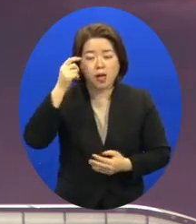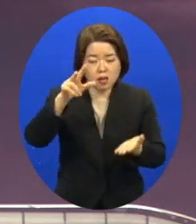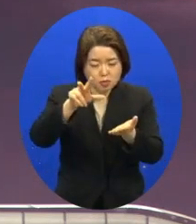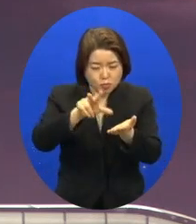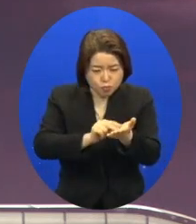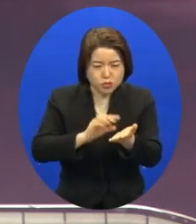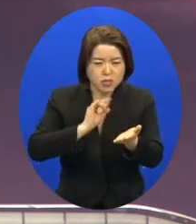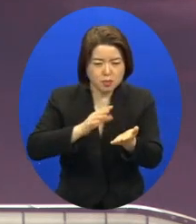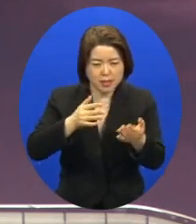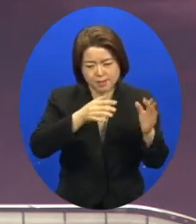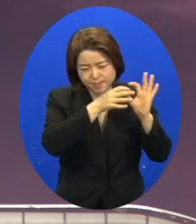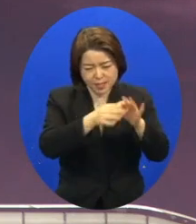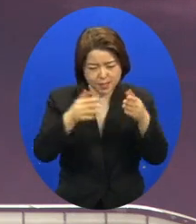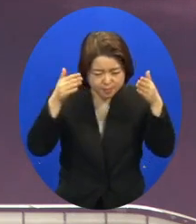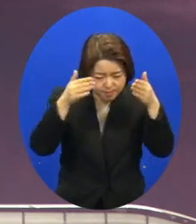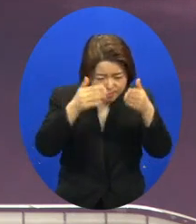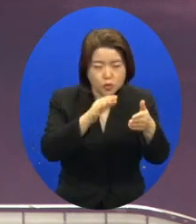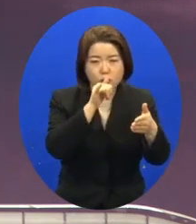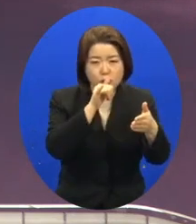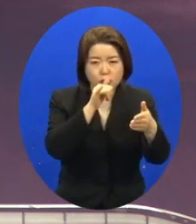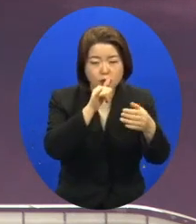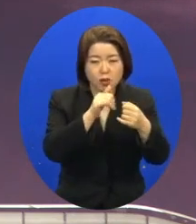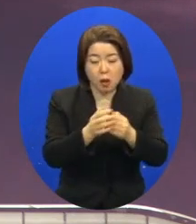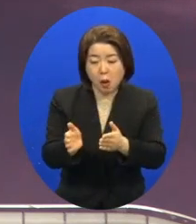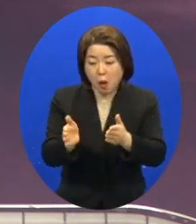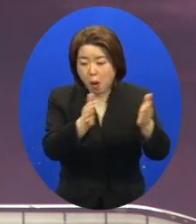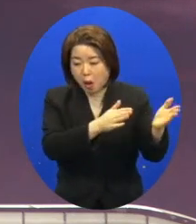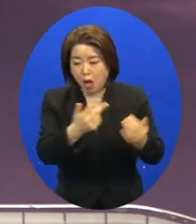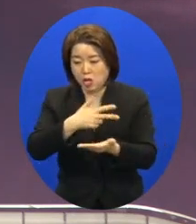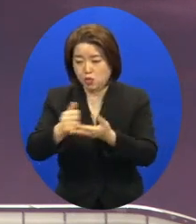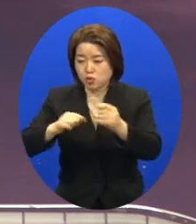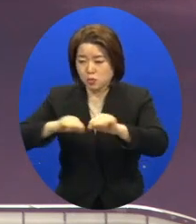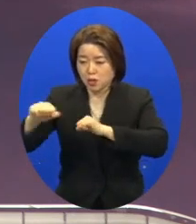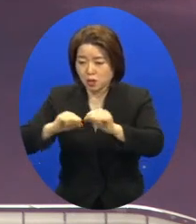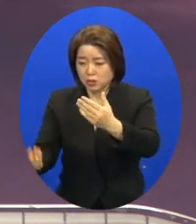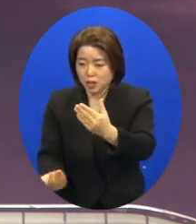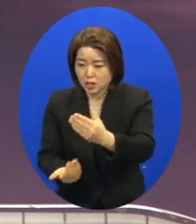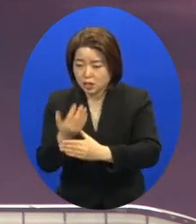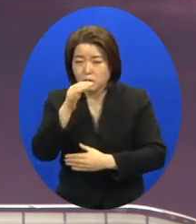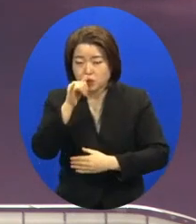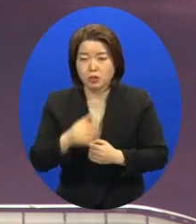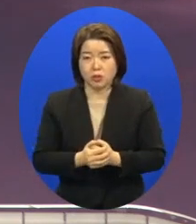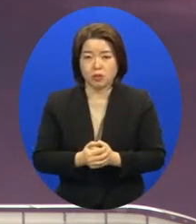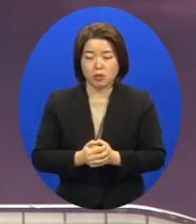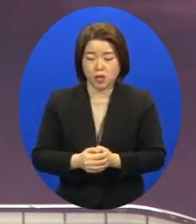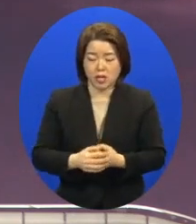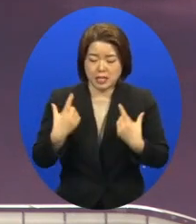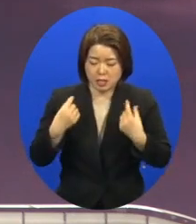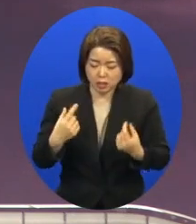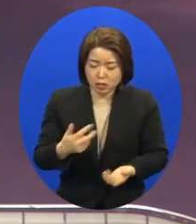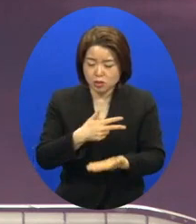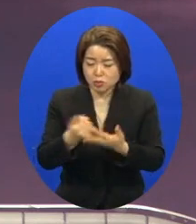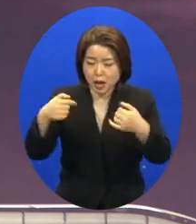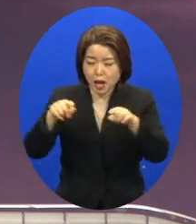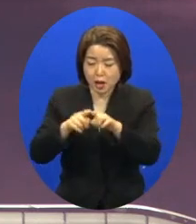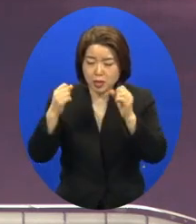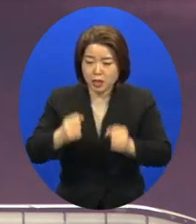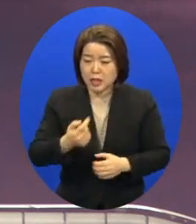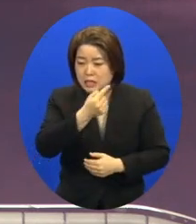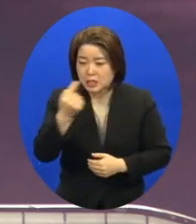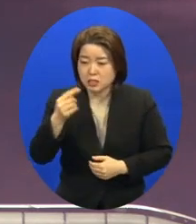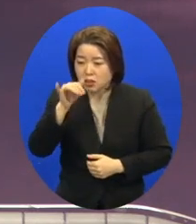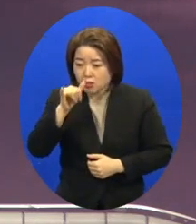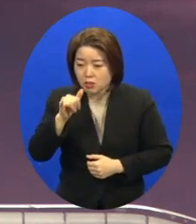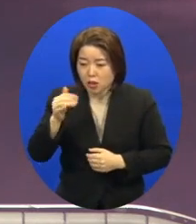보니까 주님의 역사도 일어나고 있는데 여전히 주님이 함께 계신 증거가 있는데 왜 그거는 안 보냐 하는